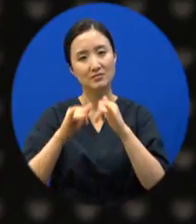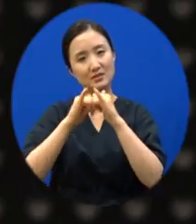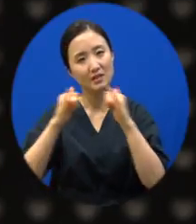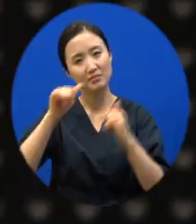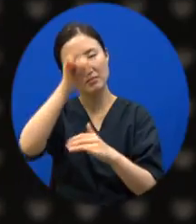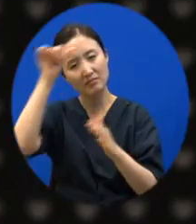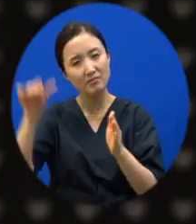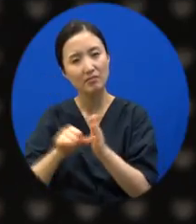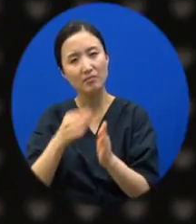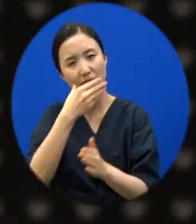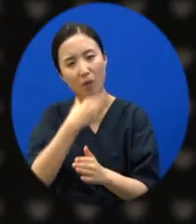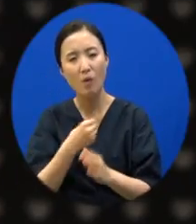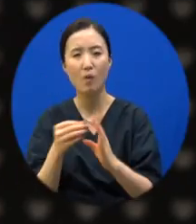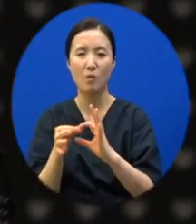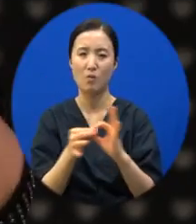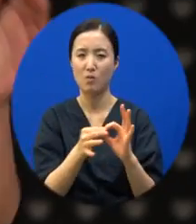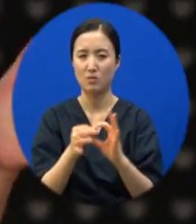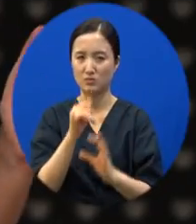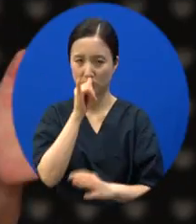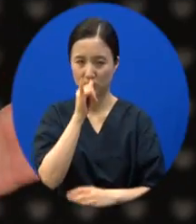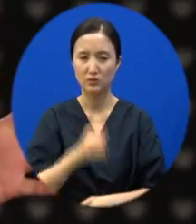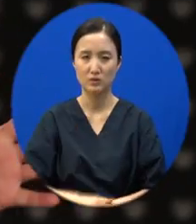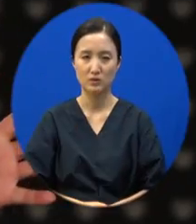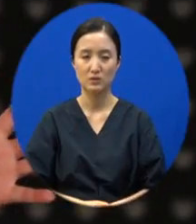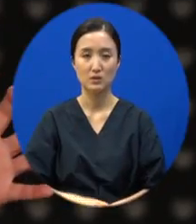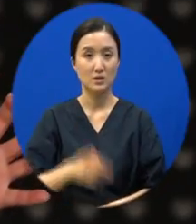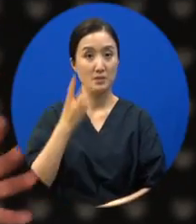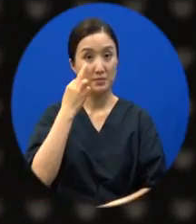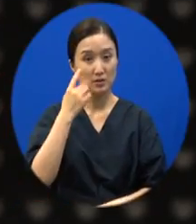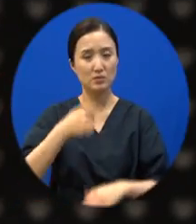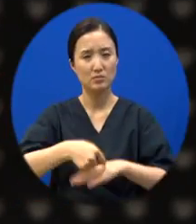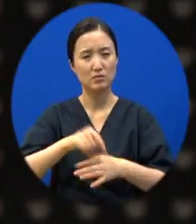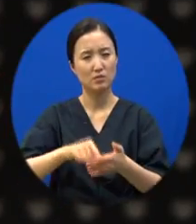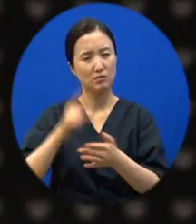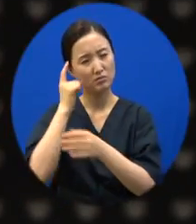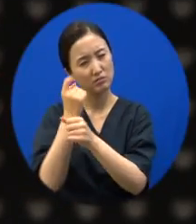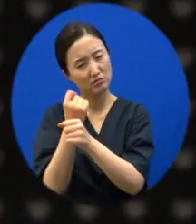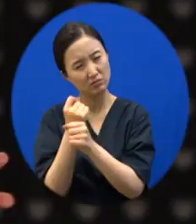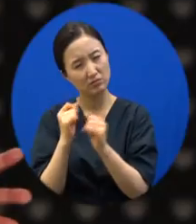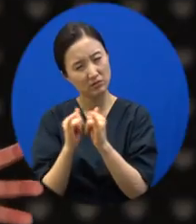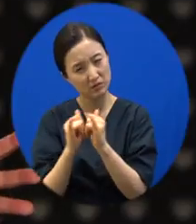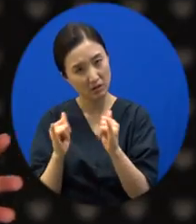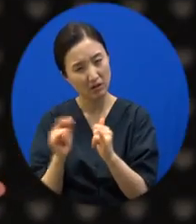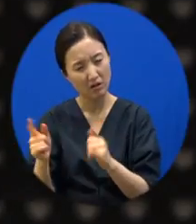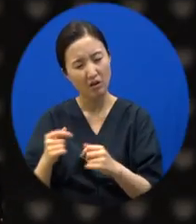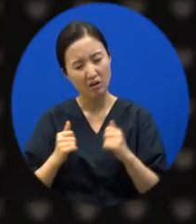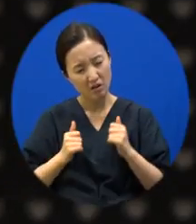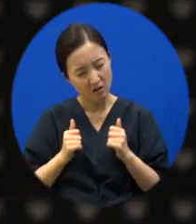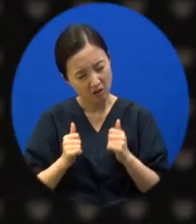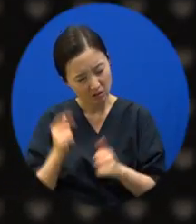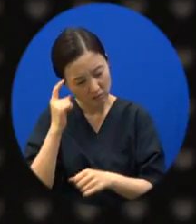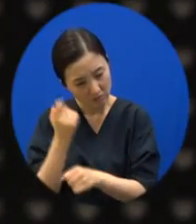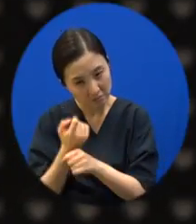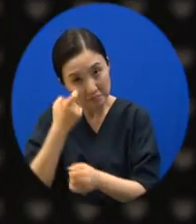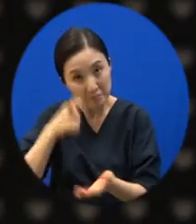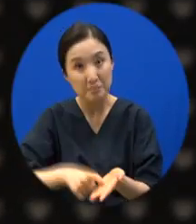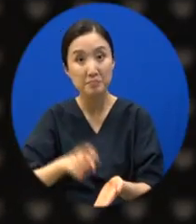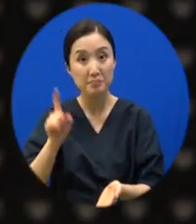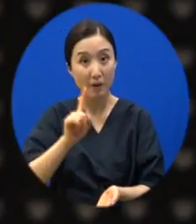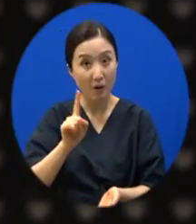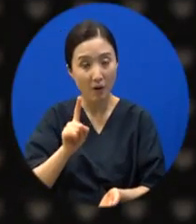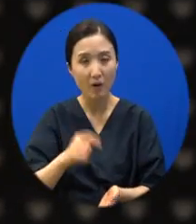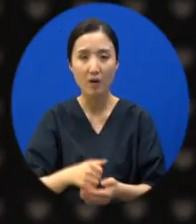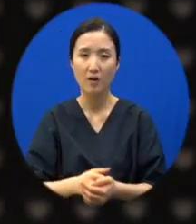베일런터 교수님이 계신데요. 그분이 오랫동안 연구를 하셨어요. 행복한 사람들은 뭐가 다를까? 라고 했더니